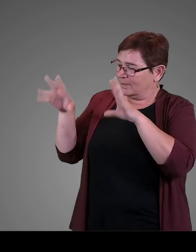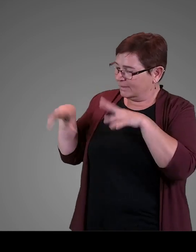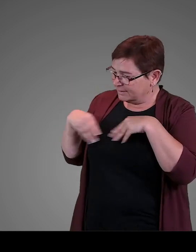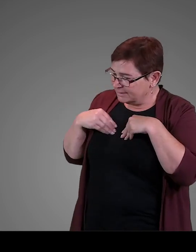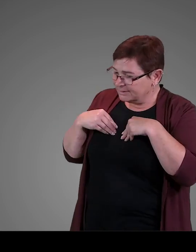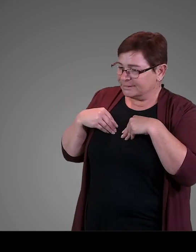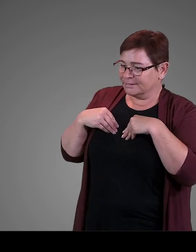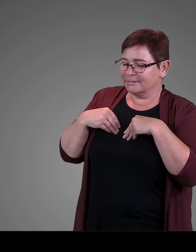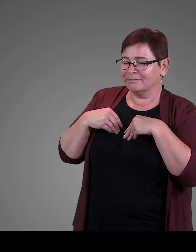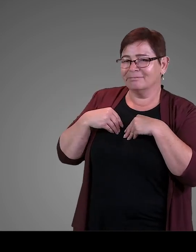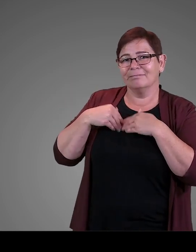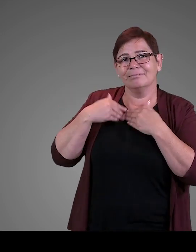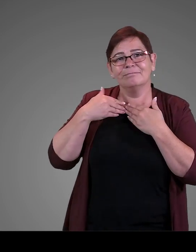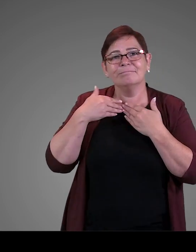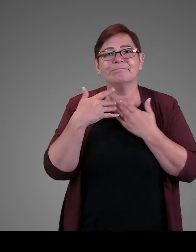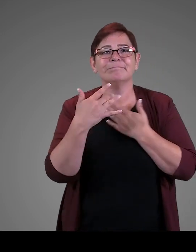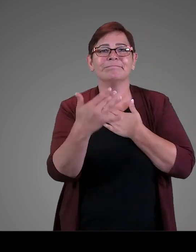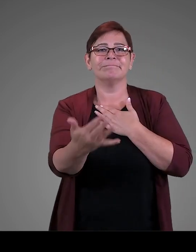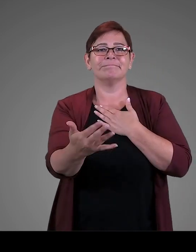relais.